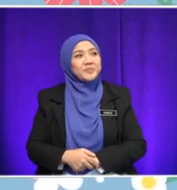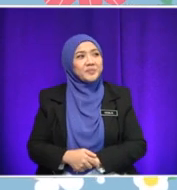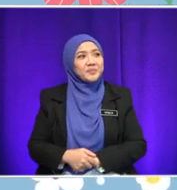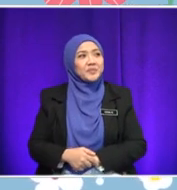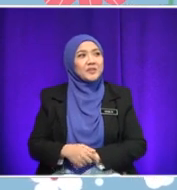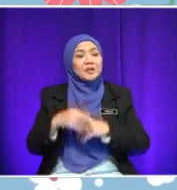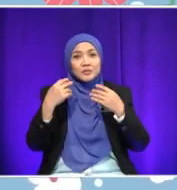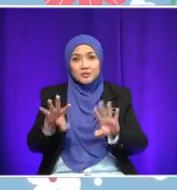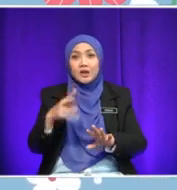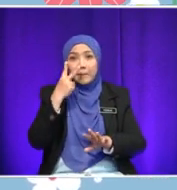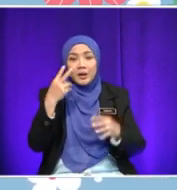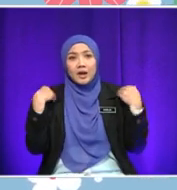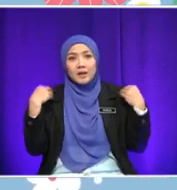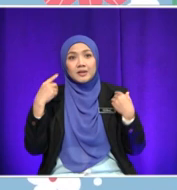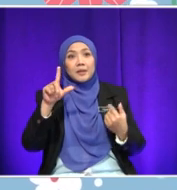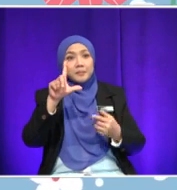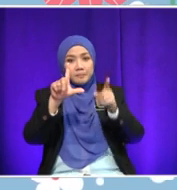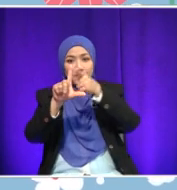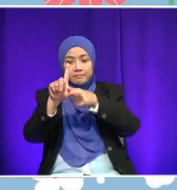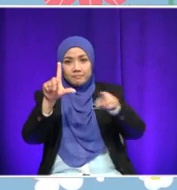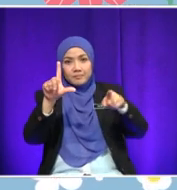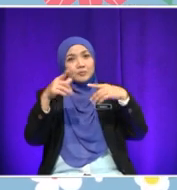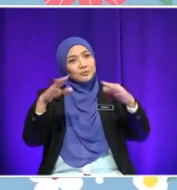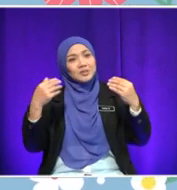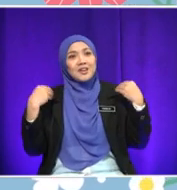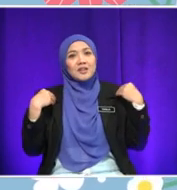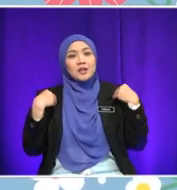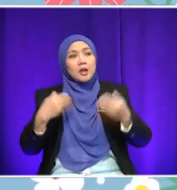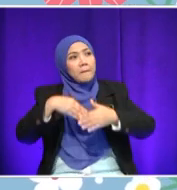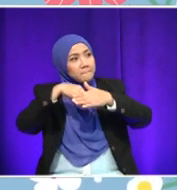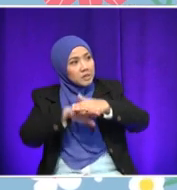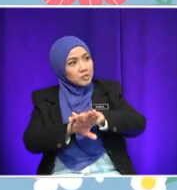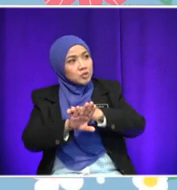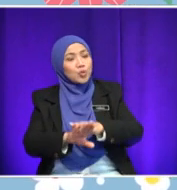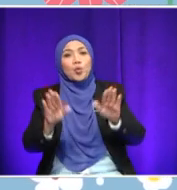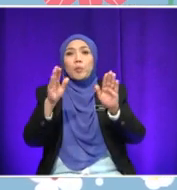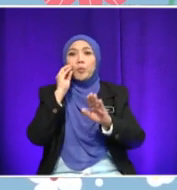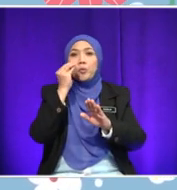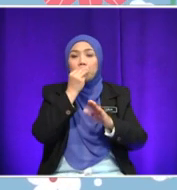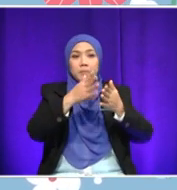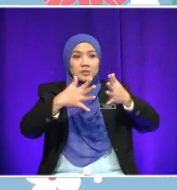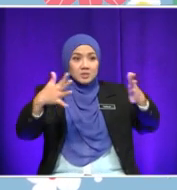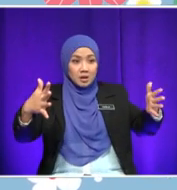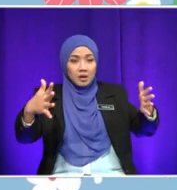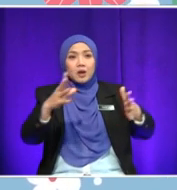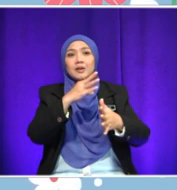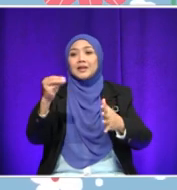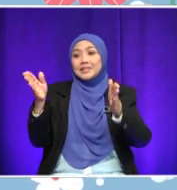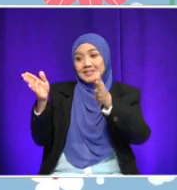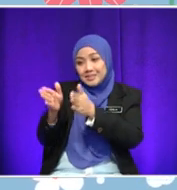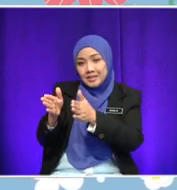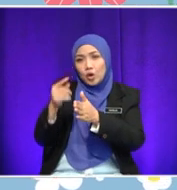sudah ada jadi ya Cleo masukkan bunga besar dan kecil untuk dipenuhi ruang kosong bagian tengah seperti yang bisa buat